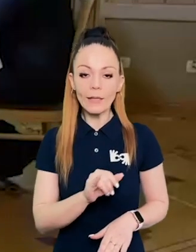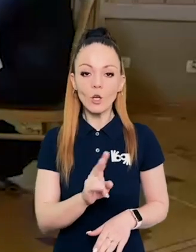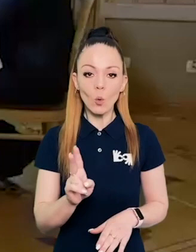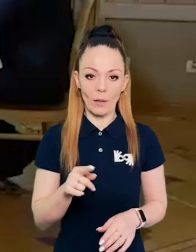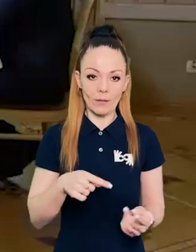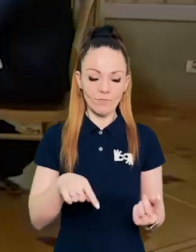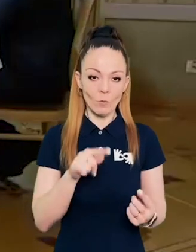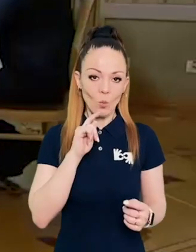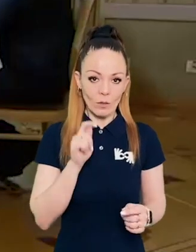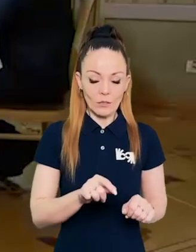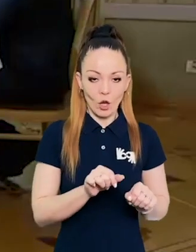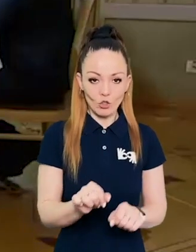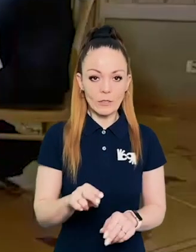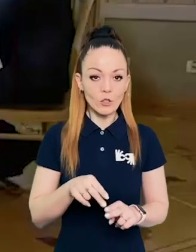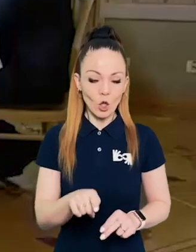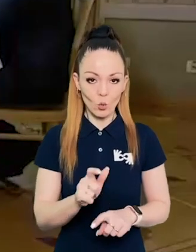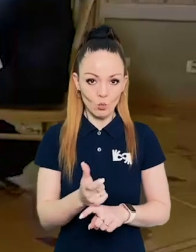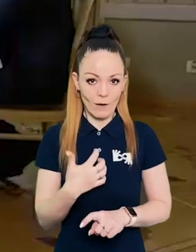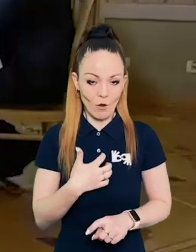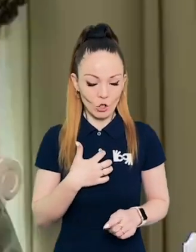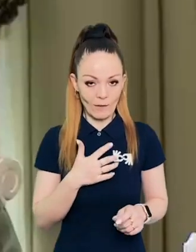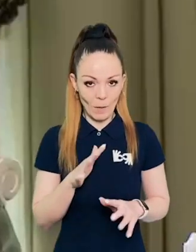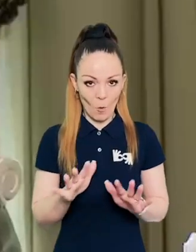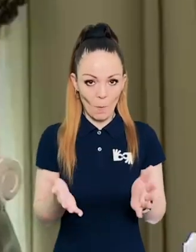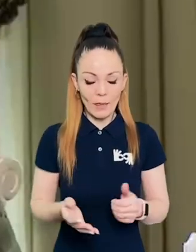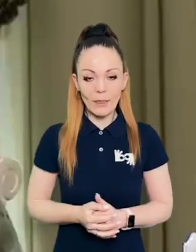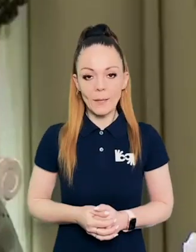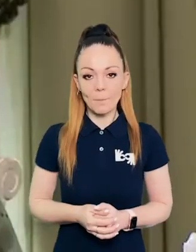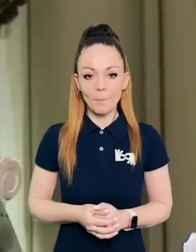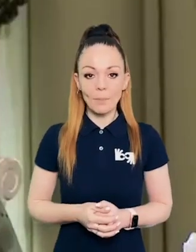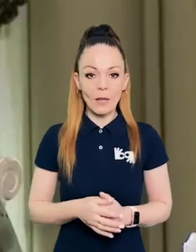і хто її захищає. Це дуже важливий момент.